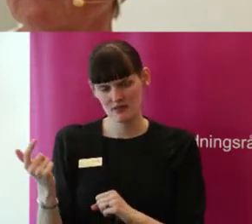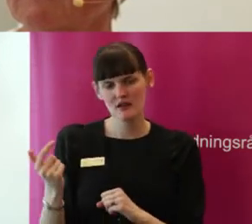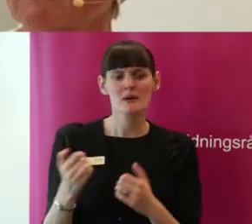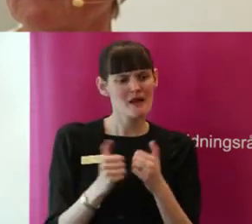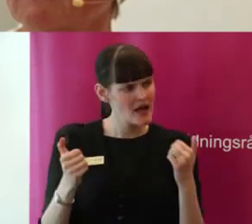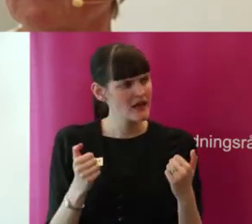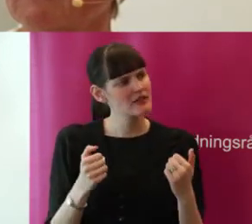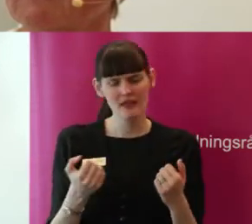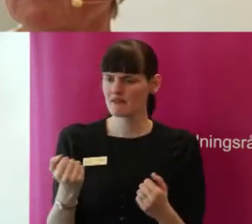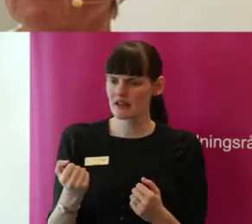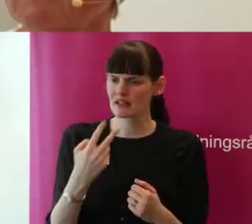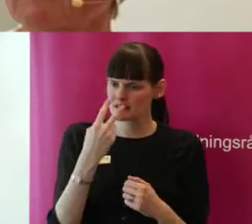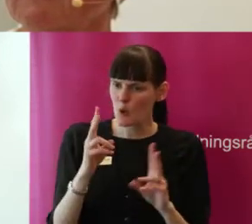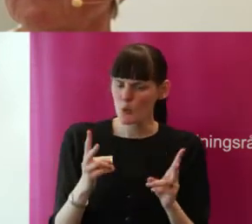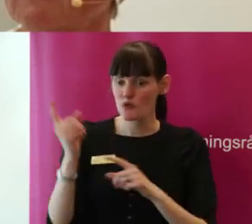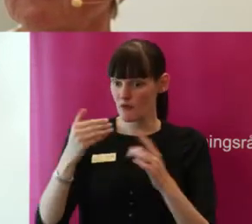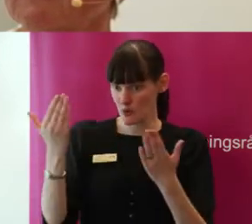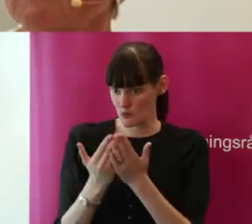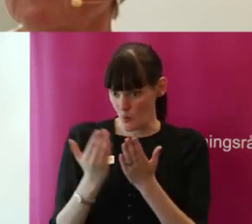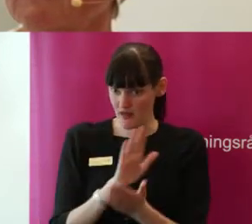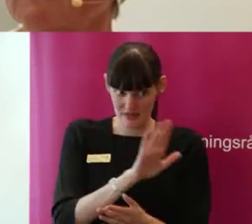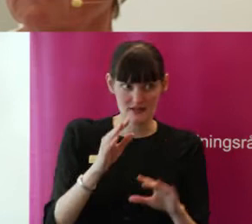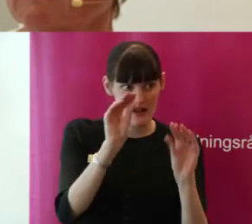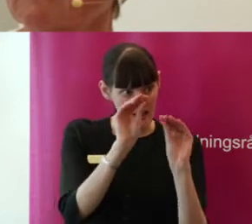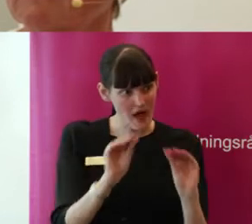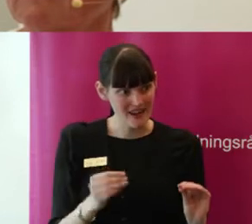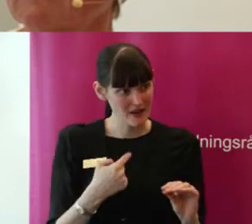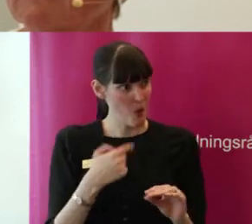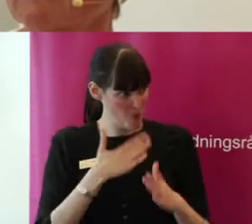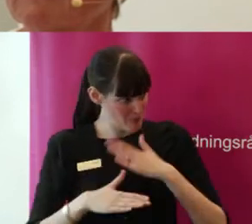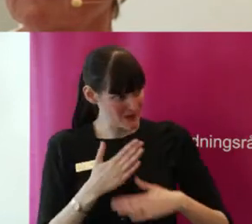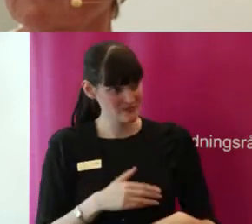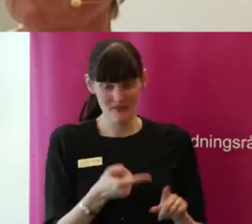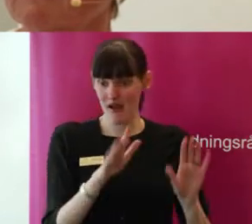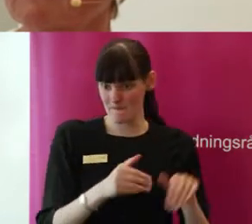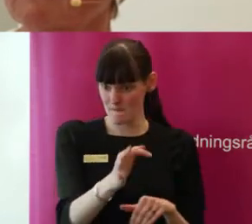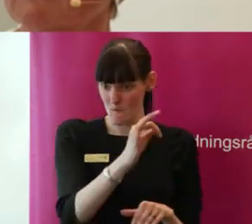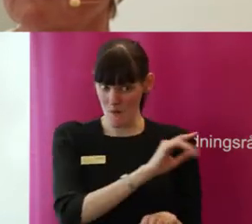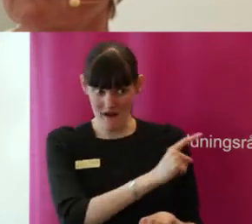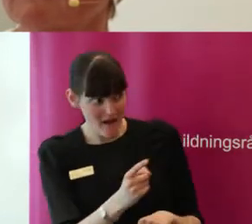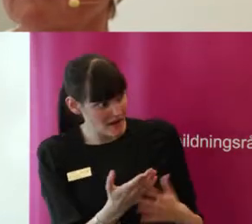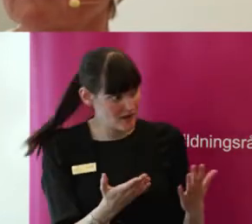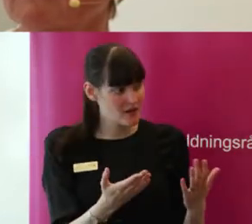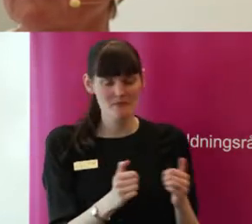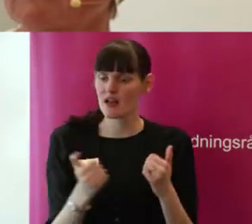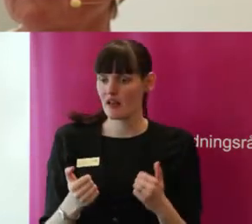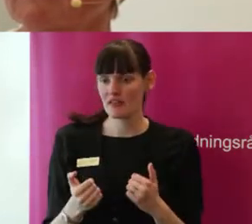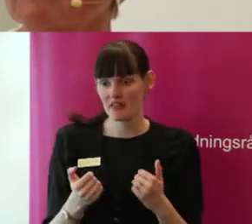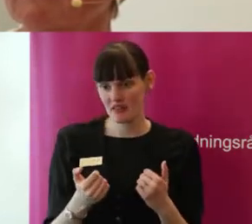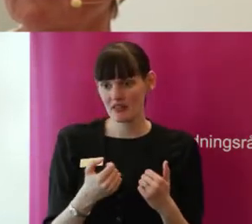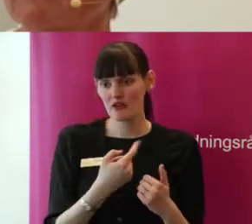säga att folkhögskolans lärare, jag hoppas att ni tillfrågade, har ju också